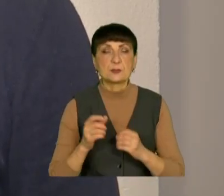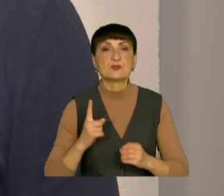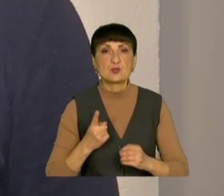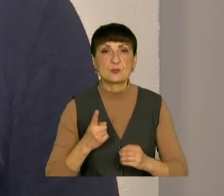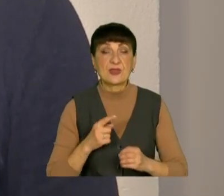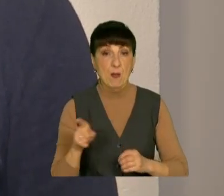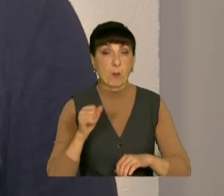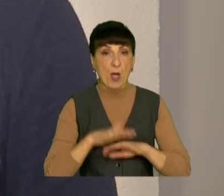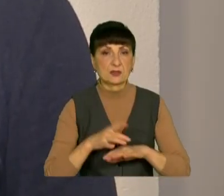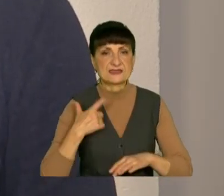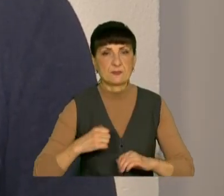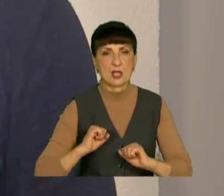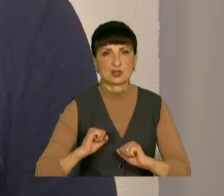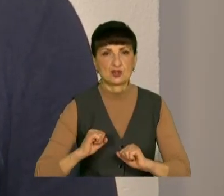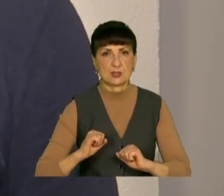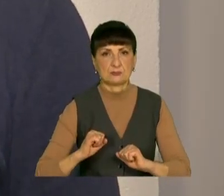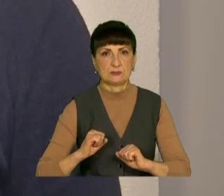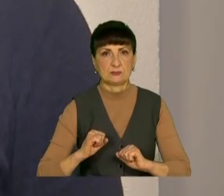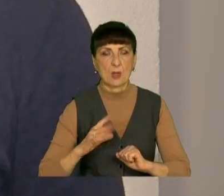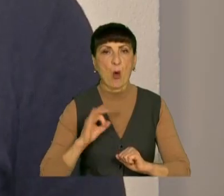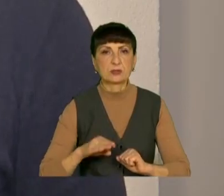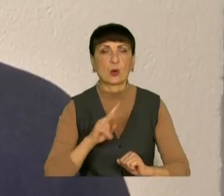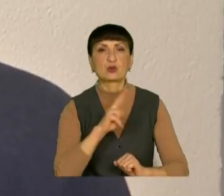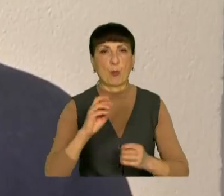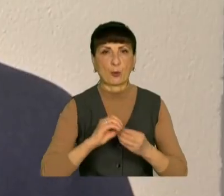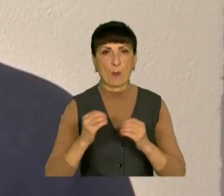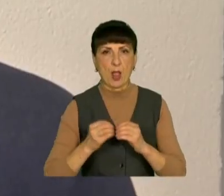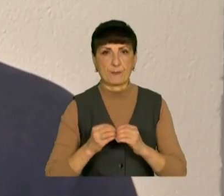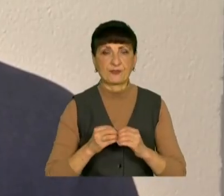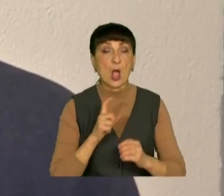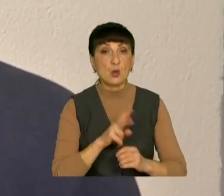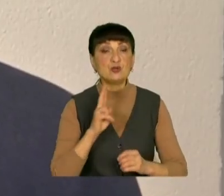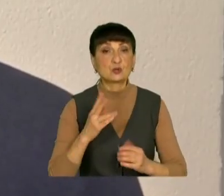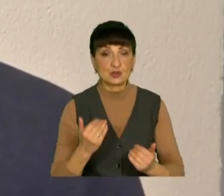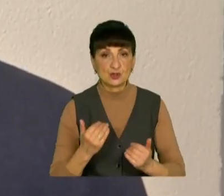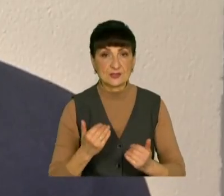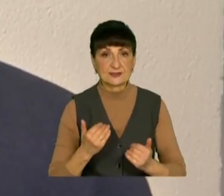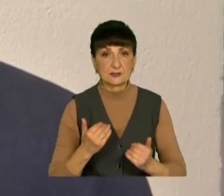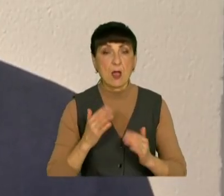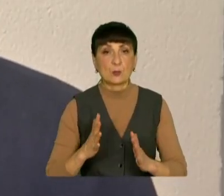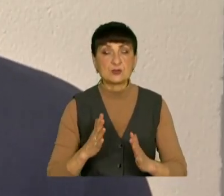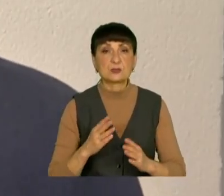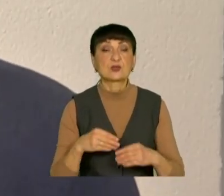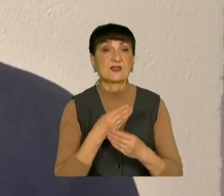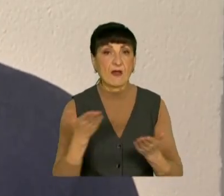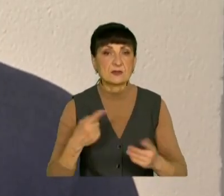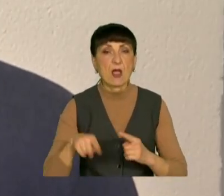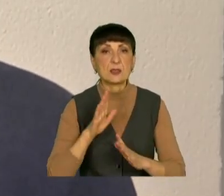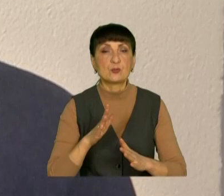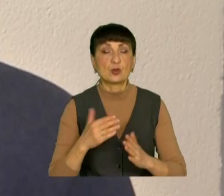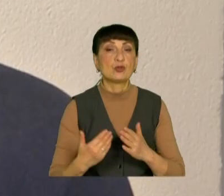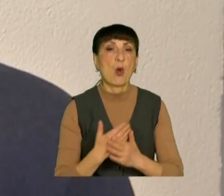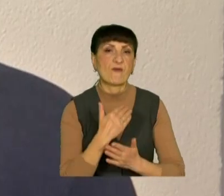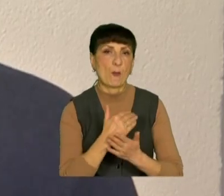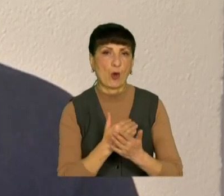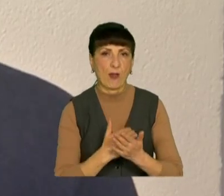сам банк себя страхует от проблемных кредитов. Те деньги, которые они сейчас будут генерировать, они будут пускать на новые